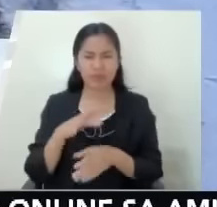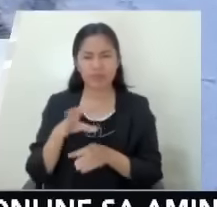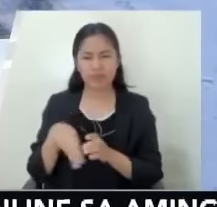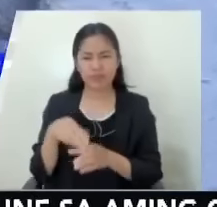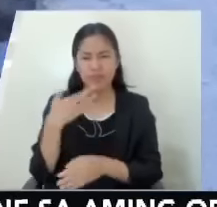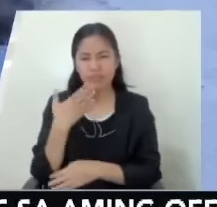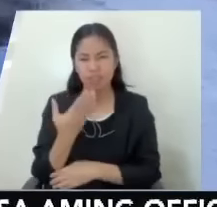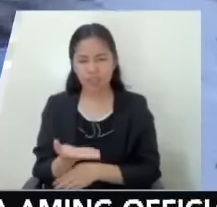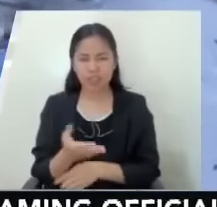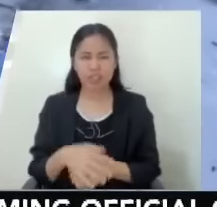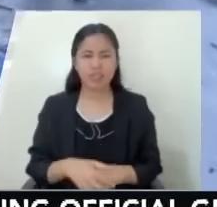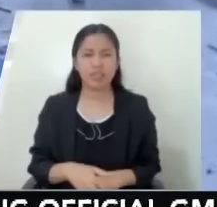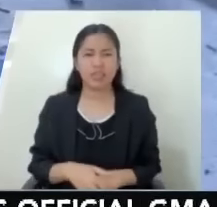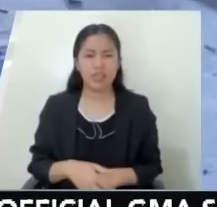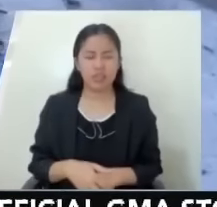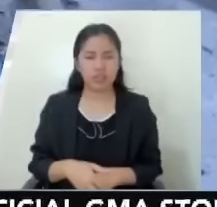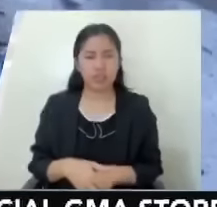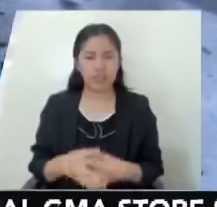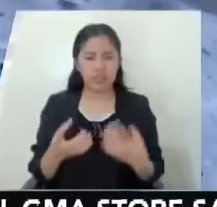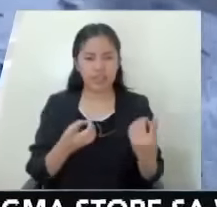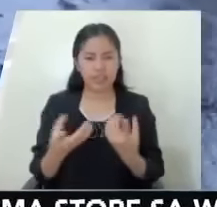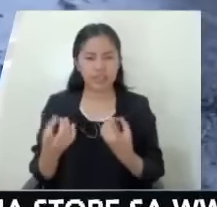ng delivery van.